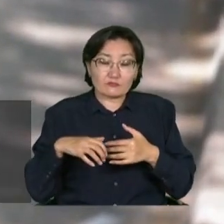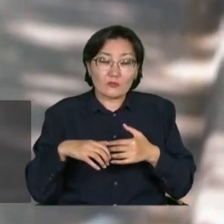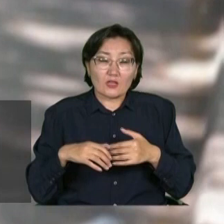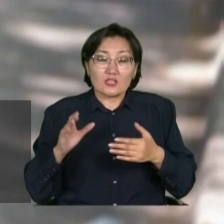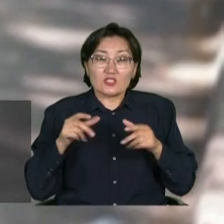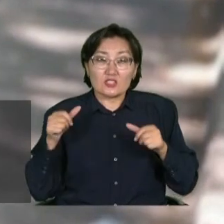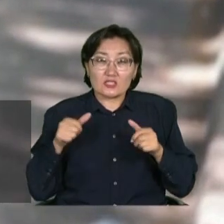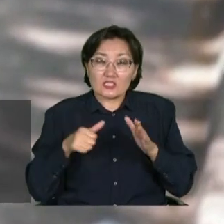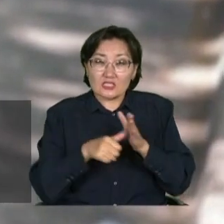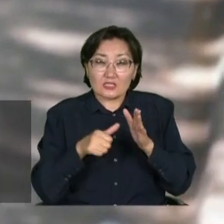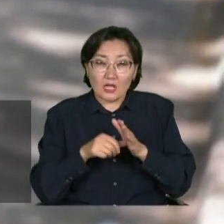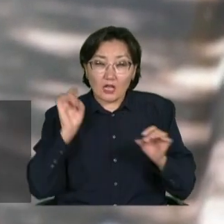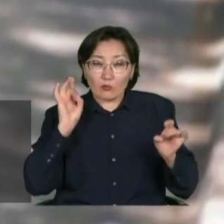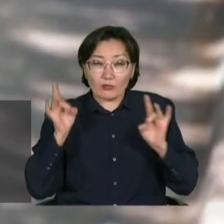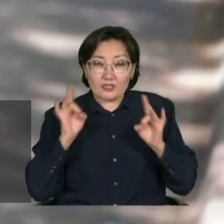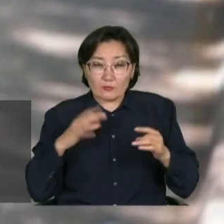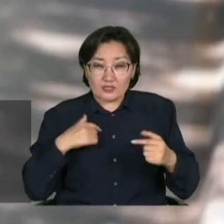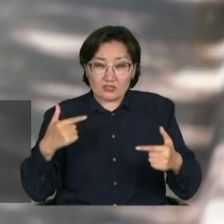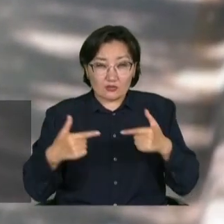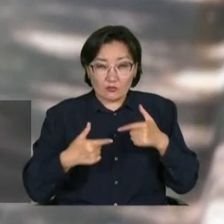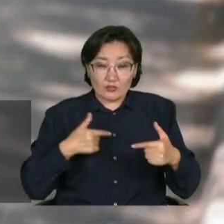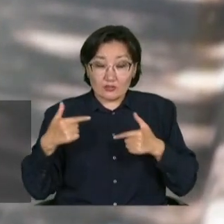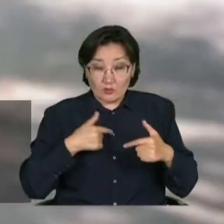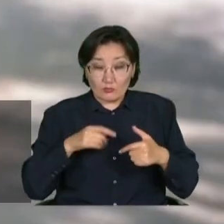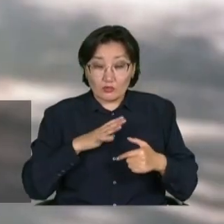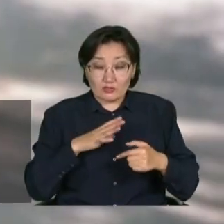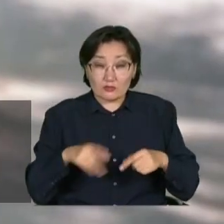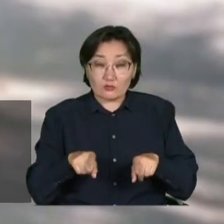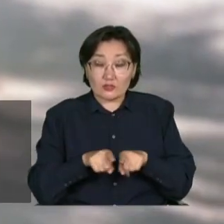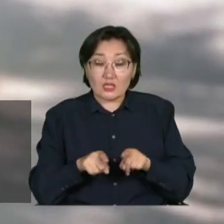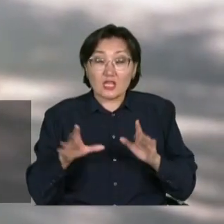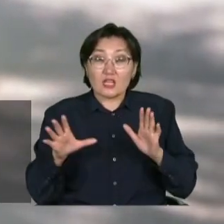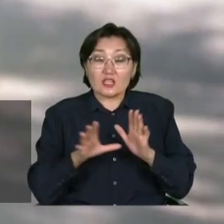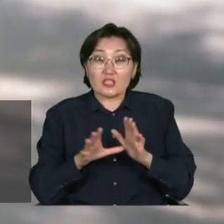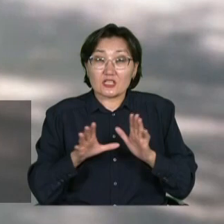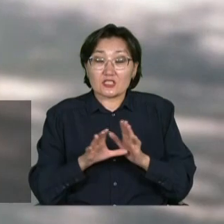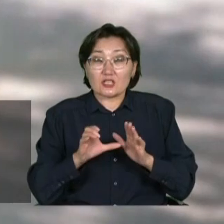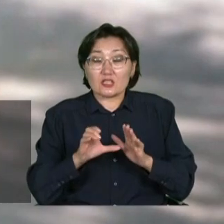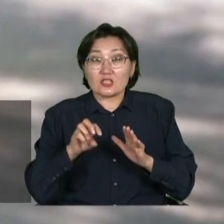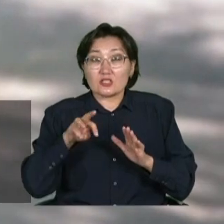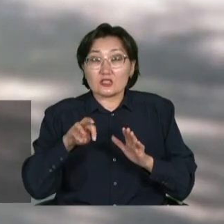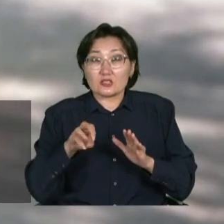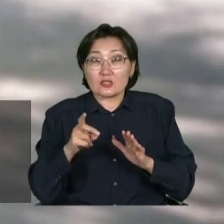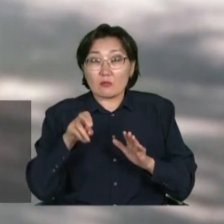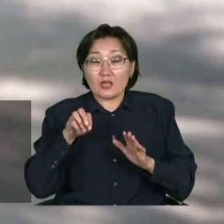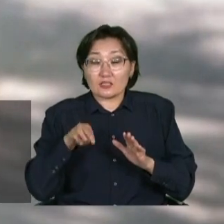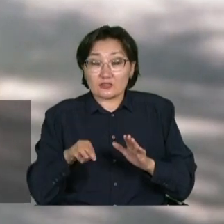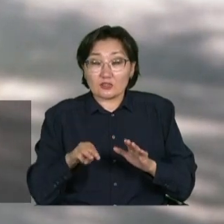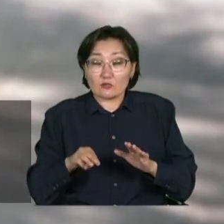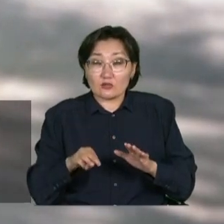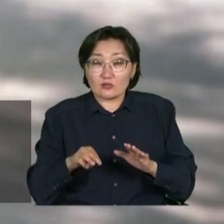сигнал беріп, енді аузына келгендерін айтып кетеді дегендей. Электрасын жолда айдап жүргендерді көрдім. Дастапқы